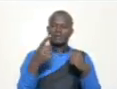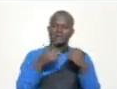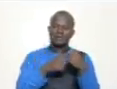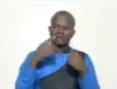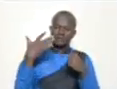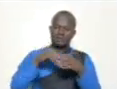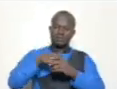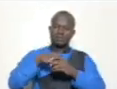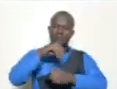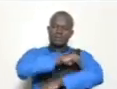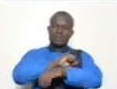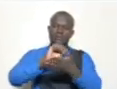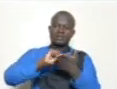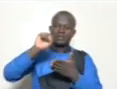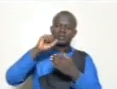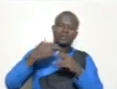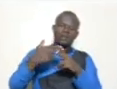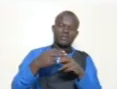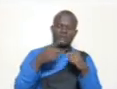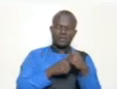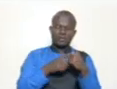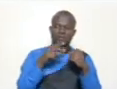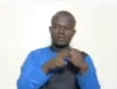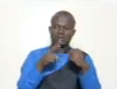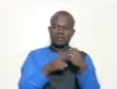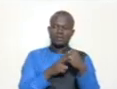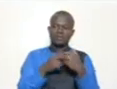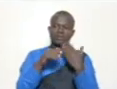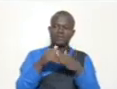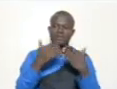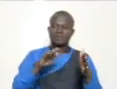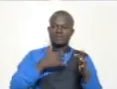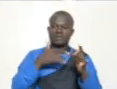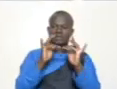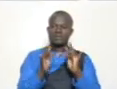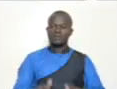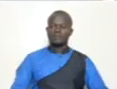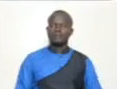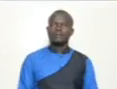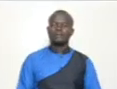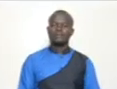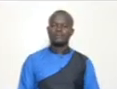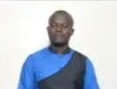66,665 b'amashuri yisumbuye agera kuri 677 bari bafite mudasobwa kwizera Bosco mu mujyi wa Kigali